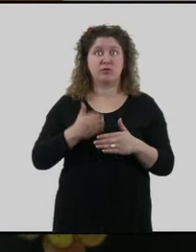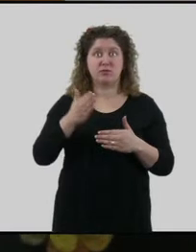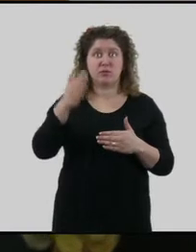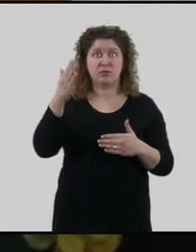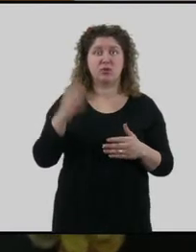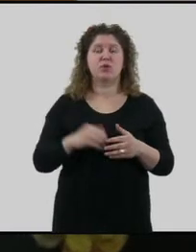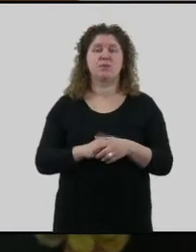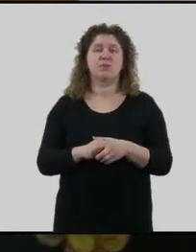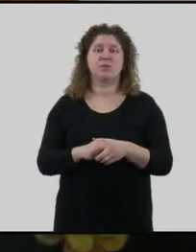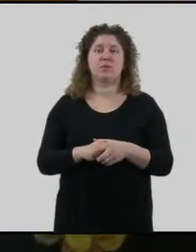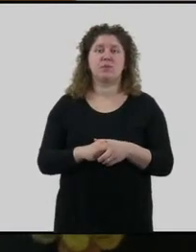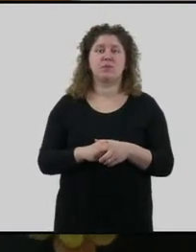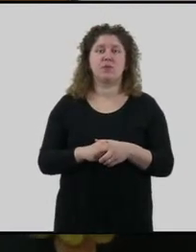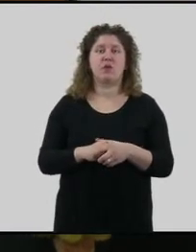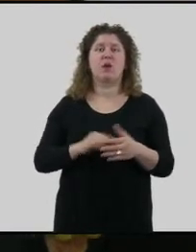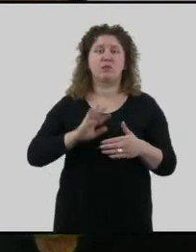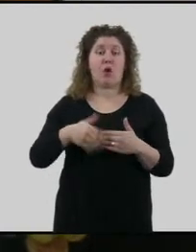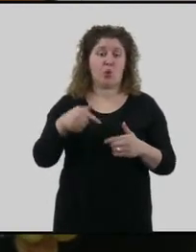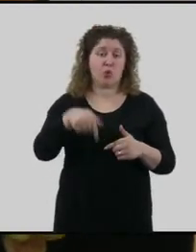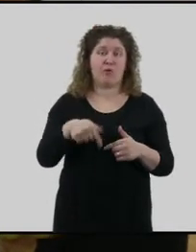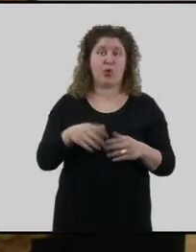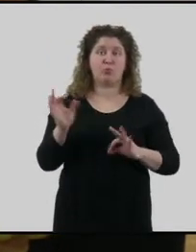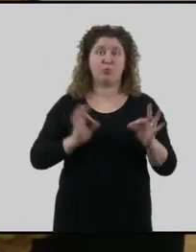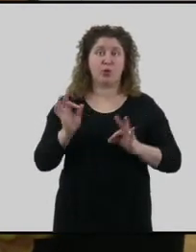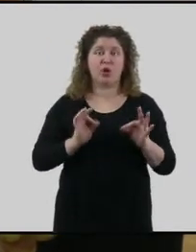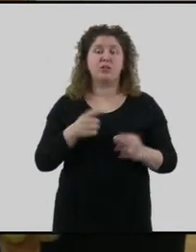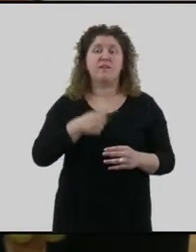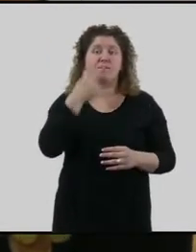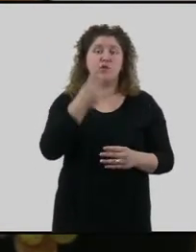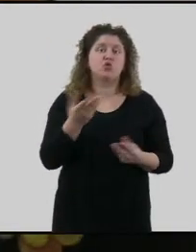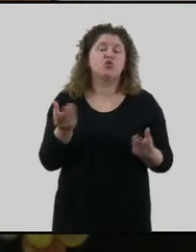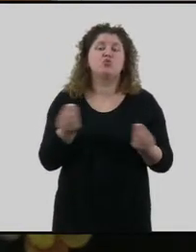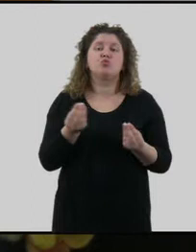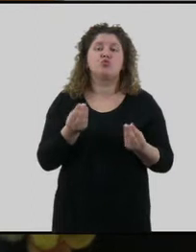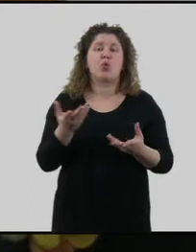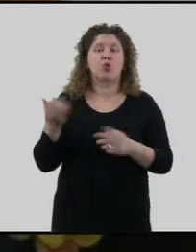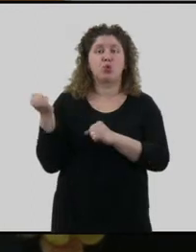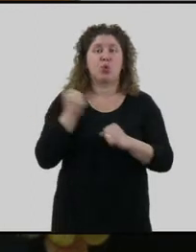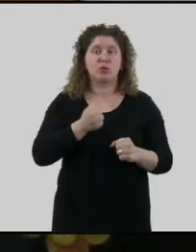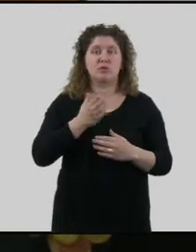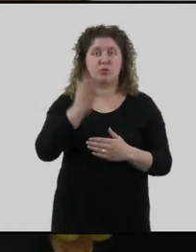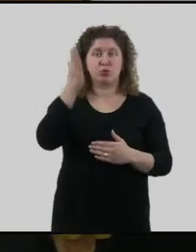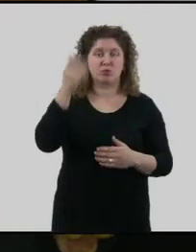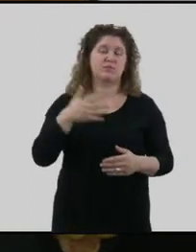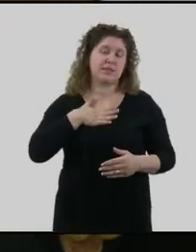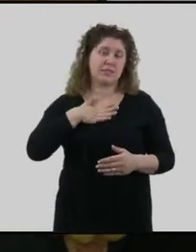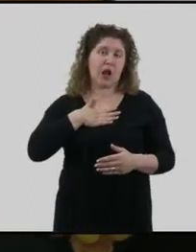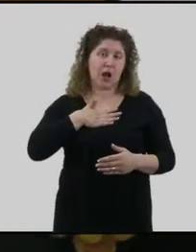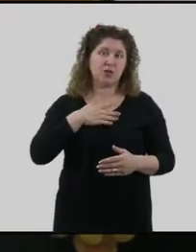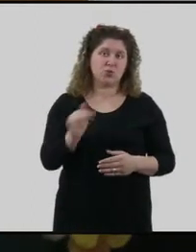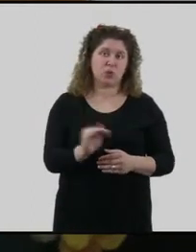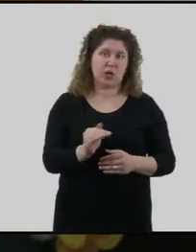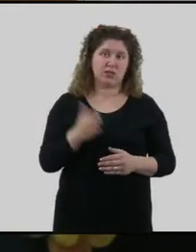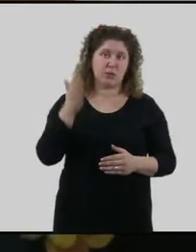i nakon ovog samog projekta vidjet ćemo što donosi budućnost. Za nas su